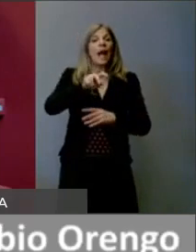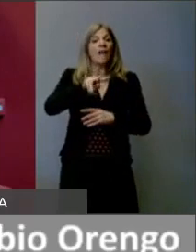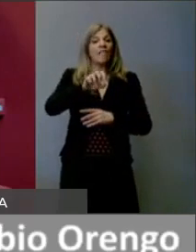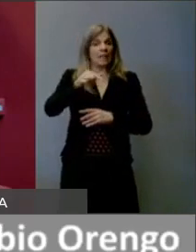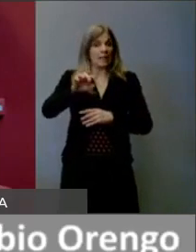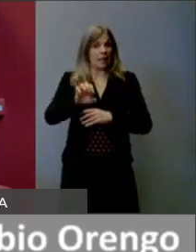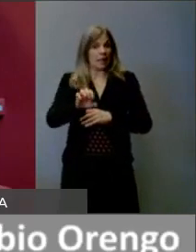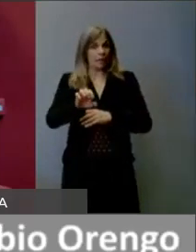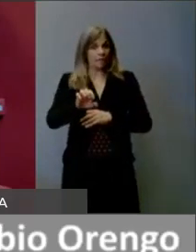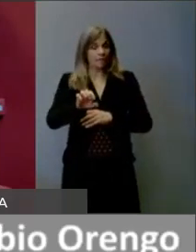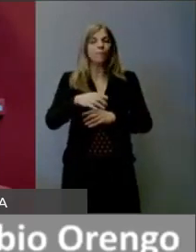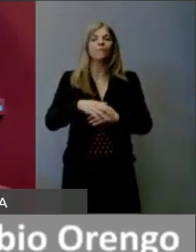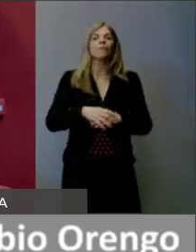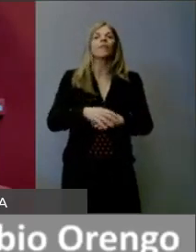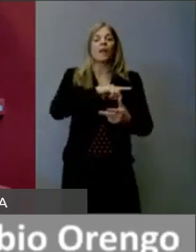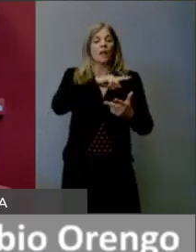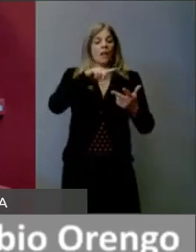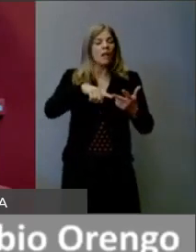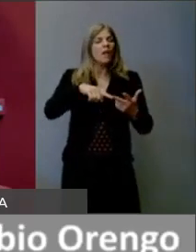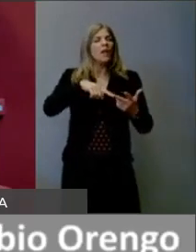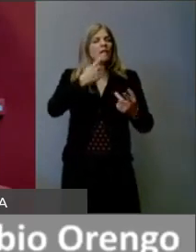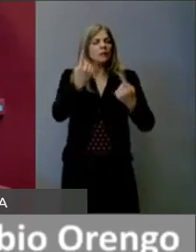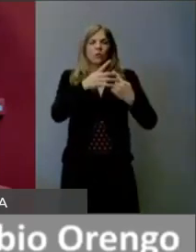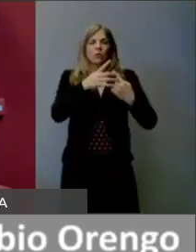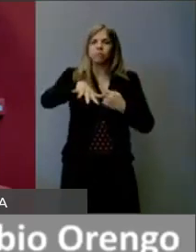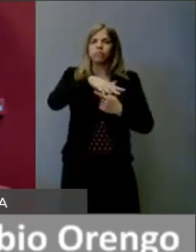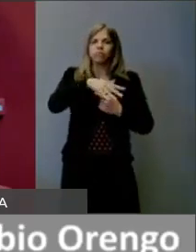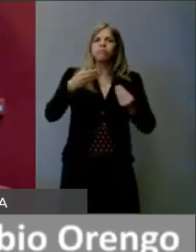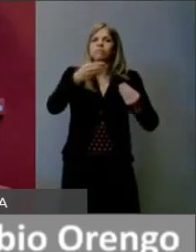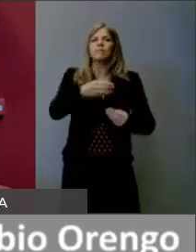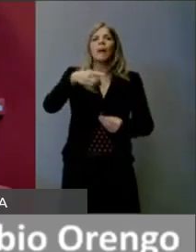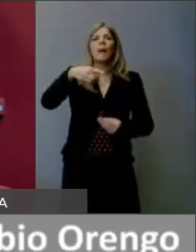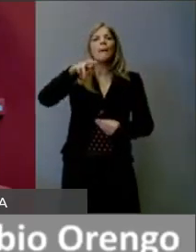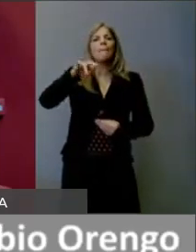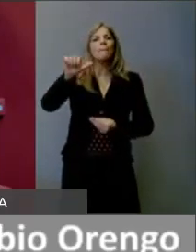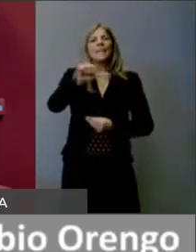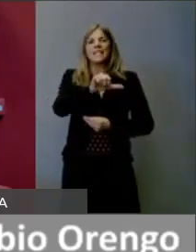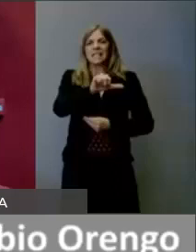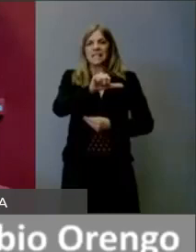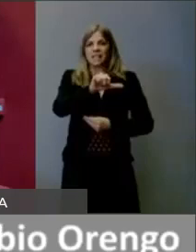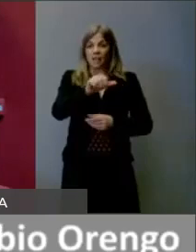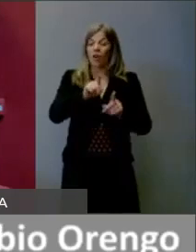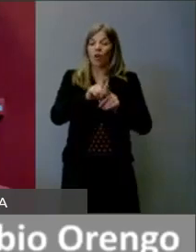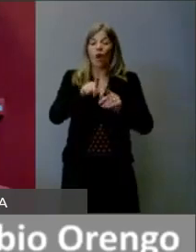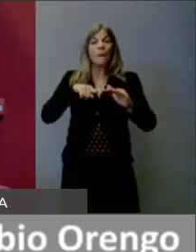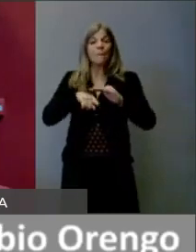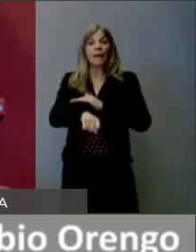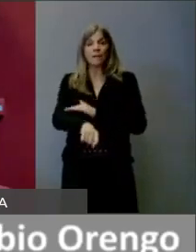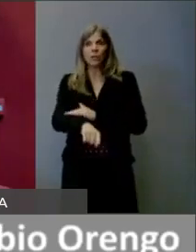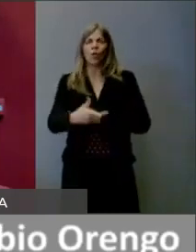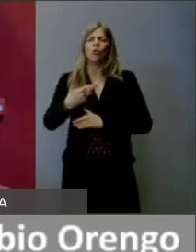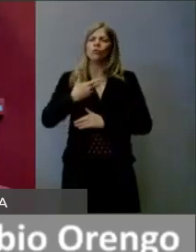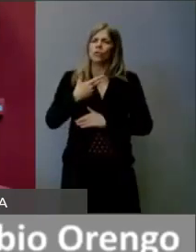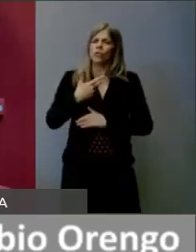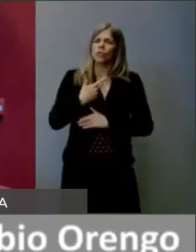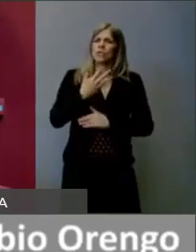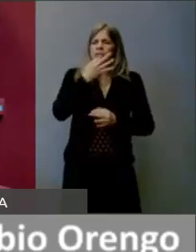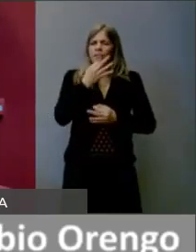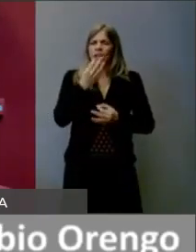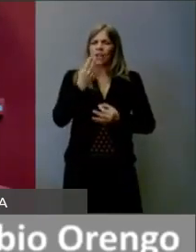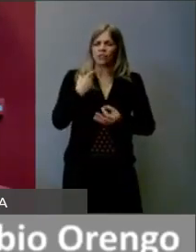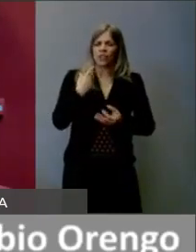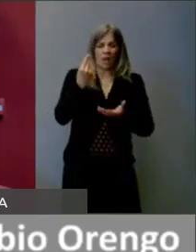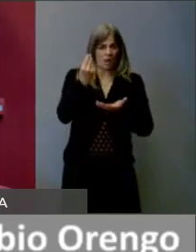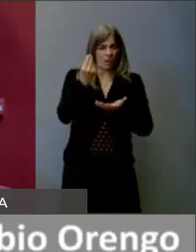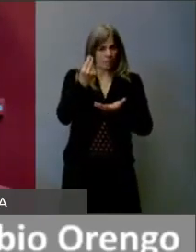operazioni viene attivato il PRIS, così come è accaduto anche sulla metro, dove vengono riconosciute cifre,